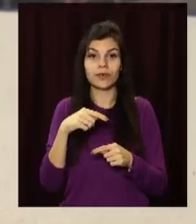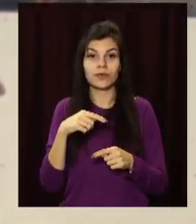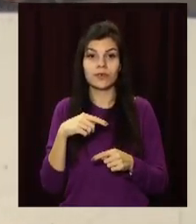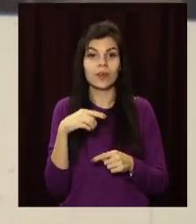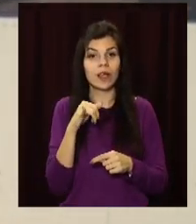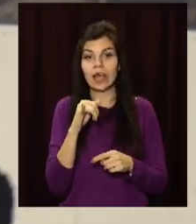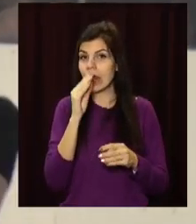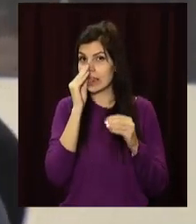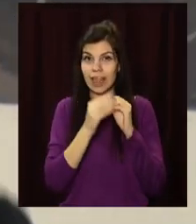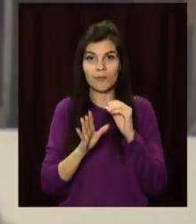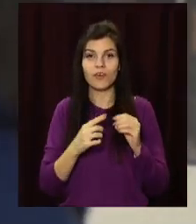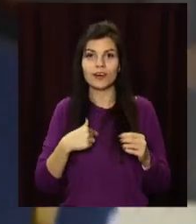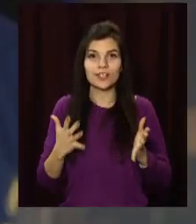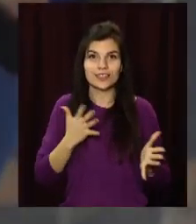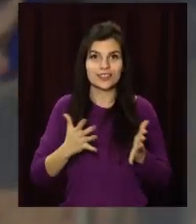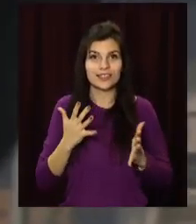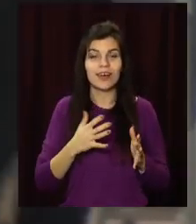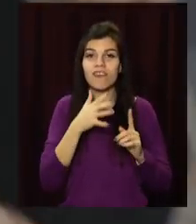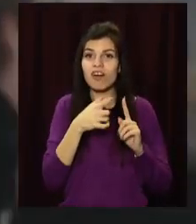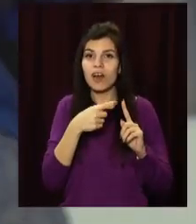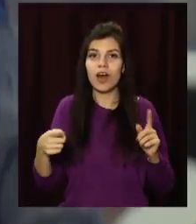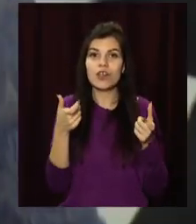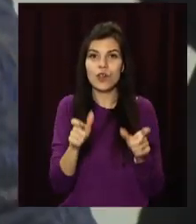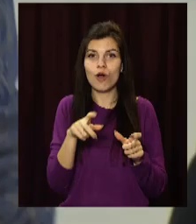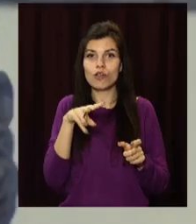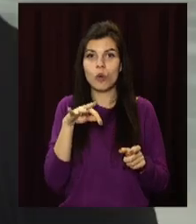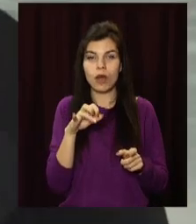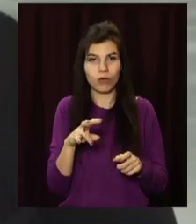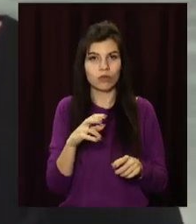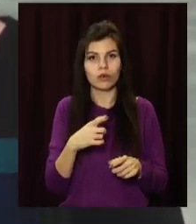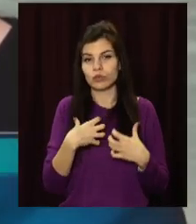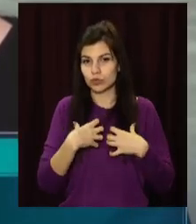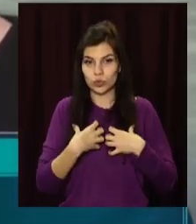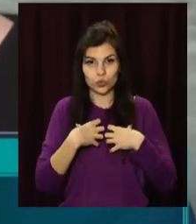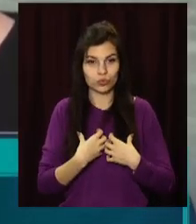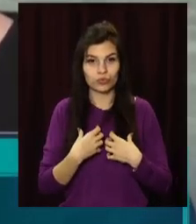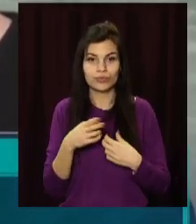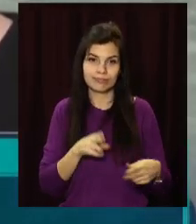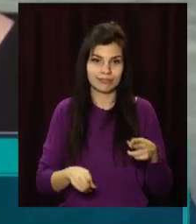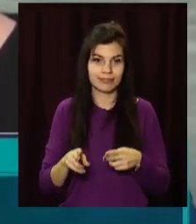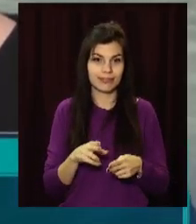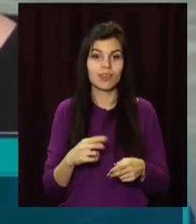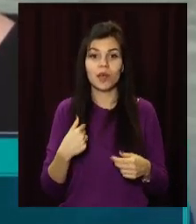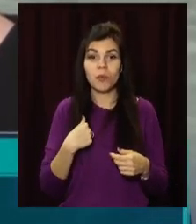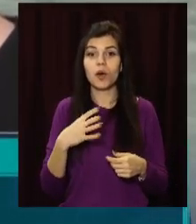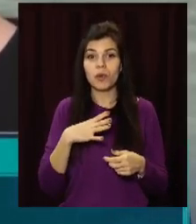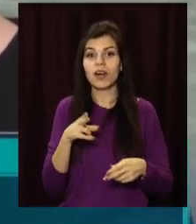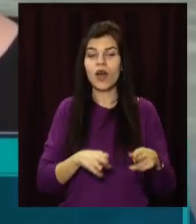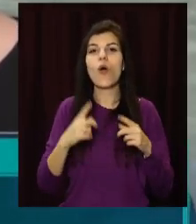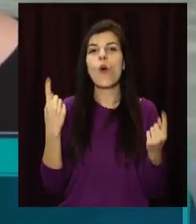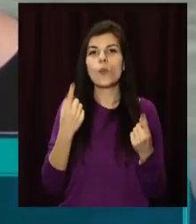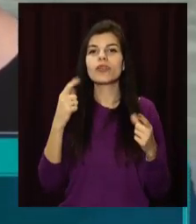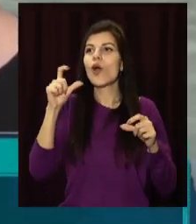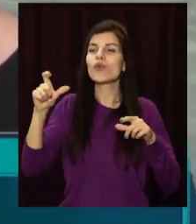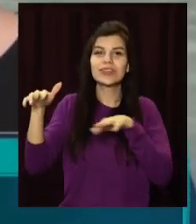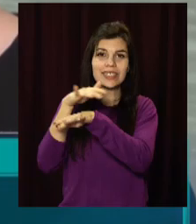Спортивна пара і тренер як одне ціле. Вони завжди поруч і на тренуваннях, і в часи тріумфу. Дніпровські фігуристи Артем Даринський, Софія